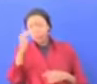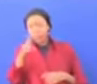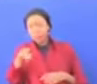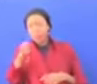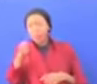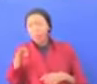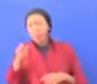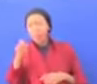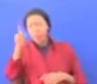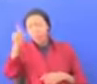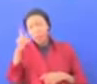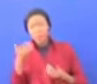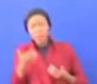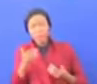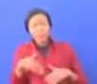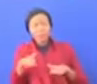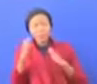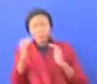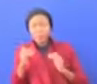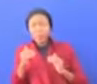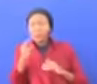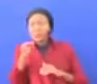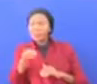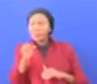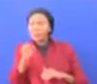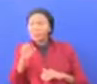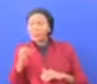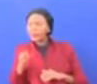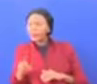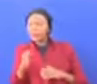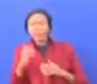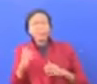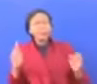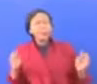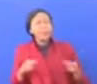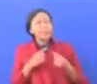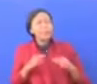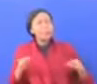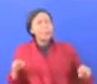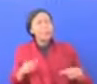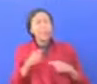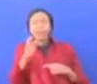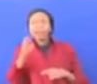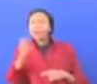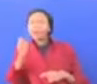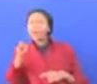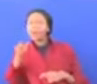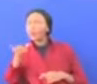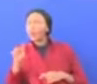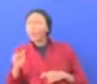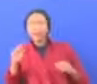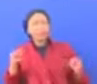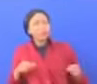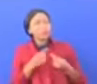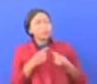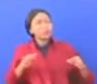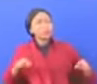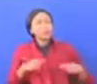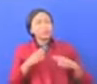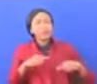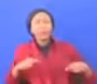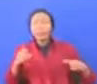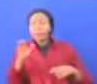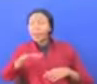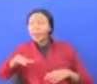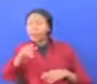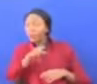kuisha. Ukienda Mlito Msege wanagombana, nenda Marasibora Rolia na Tarime Nyambene ambao wanagombana. Sasa Mheshimiwa Waziri,